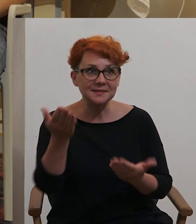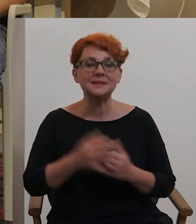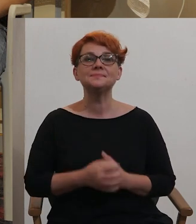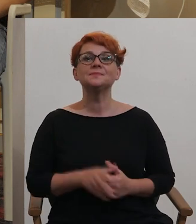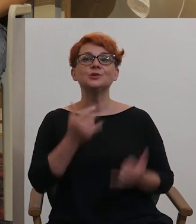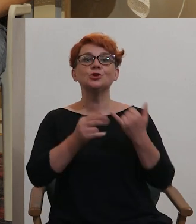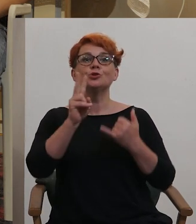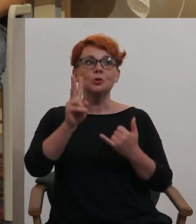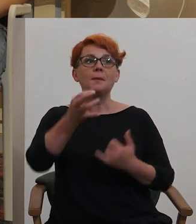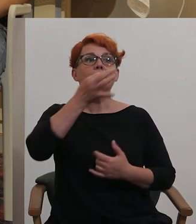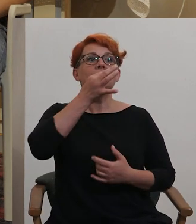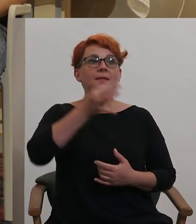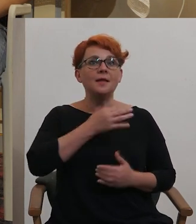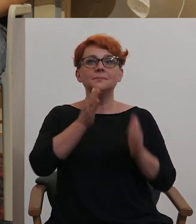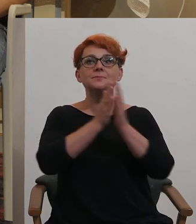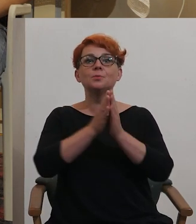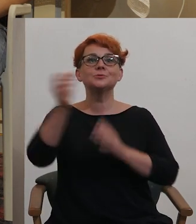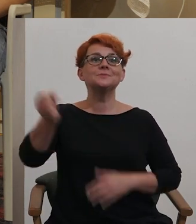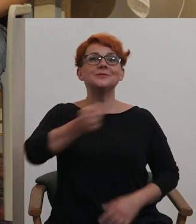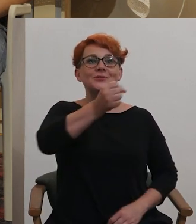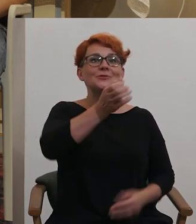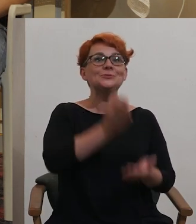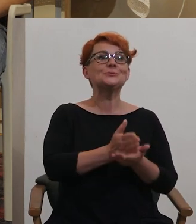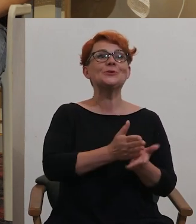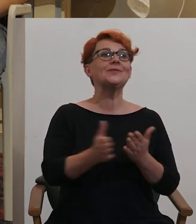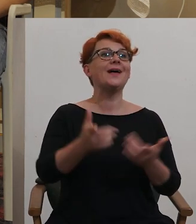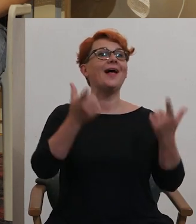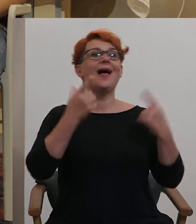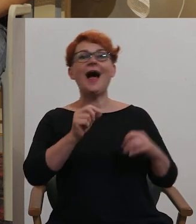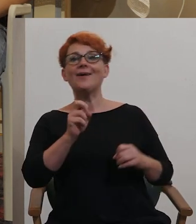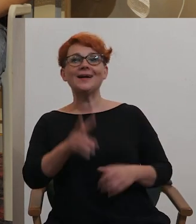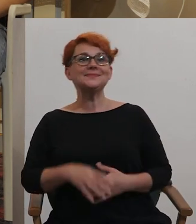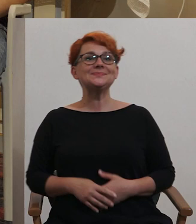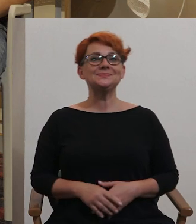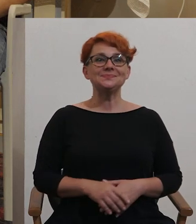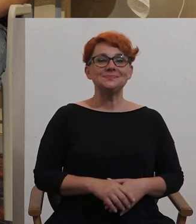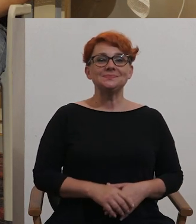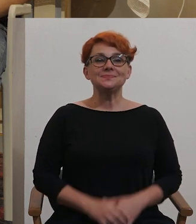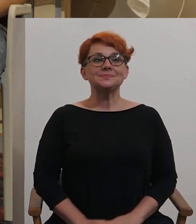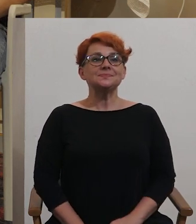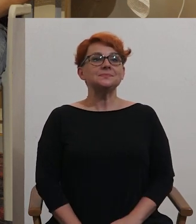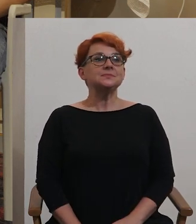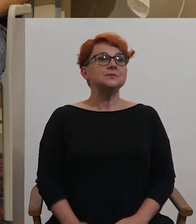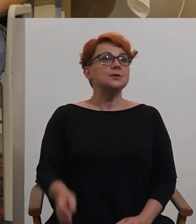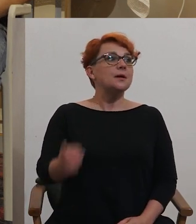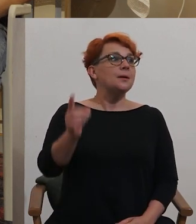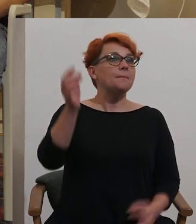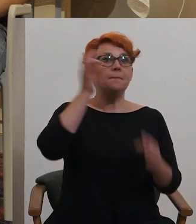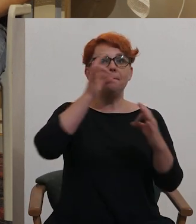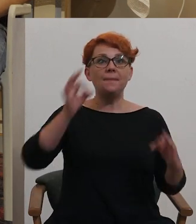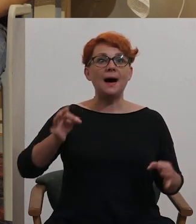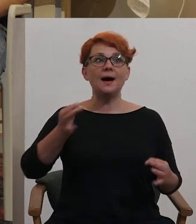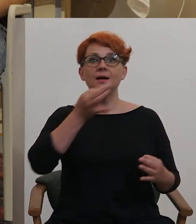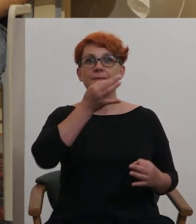Już. A, Pan ma mikrofon. Dobrze, myślałam, że Pan się zgłasza. Czy mają